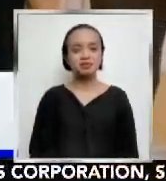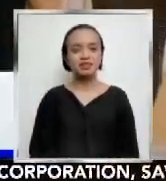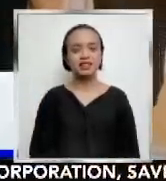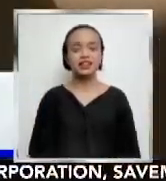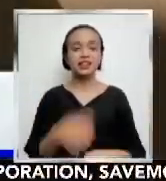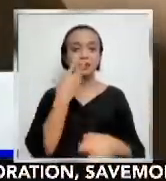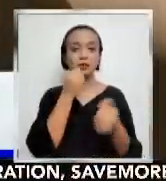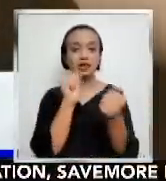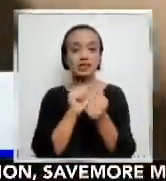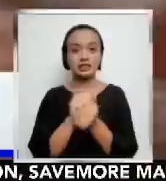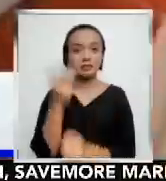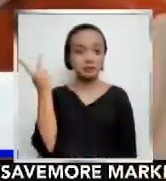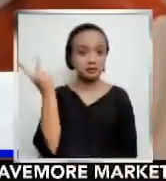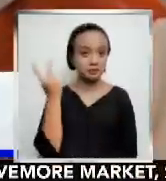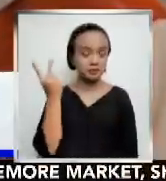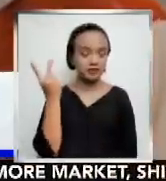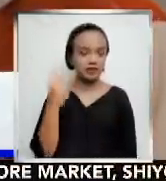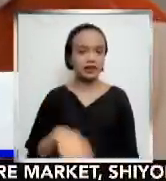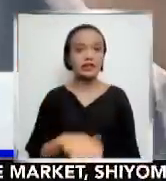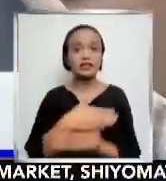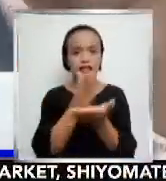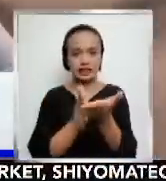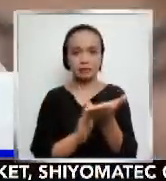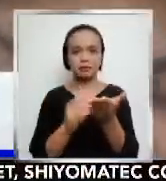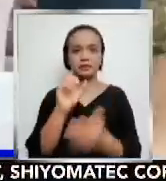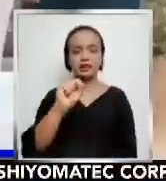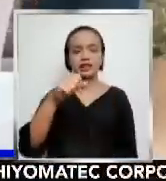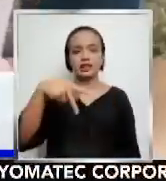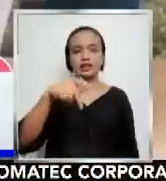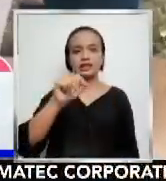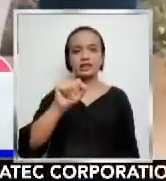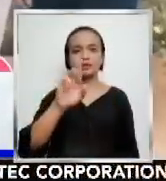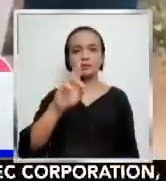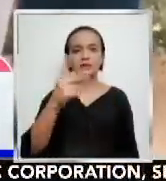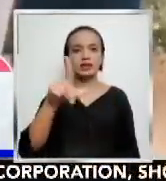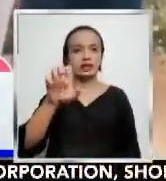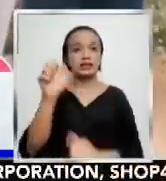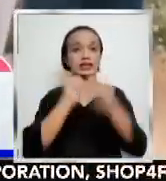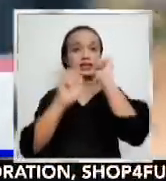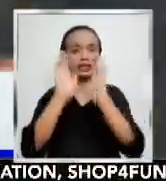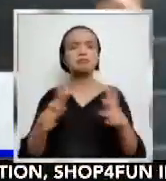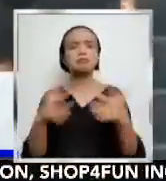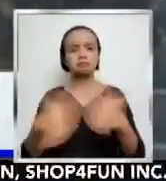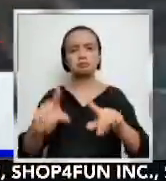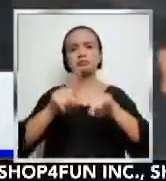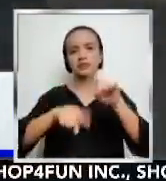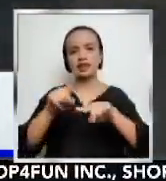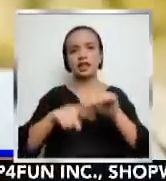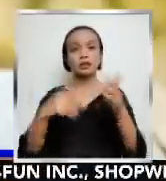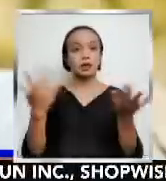na Sofia at Allen ng ilan sa Sparkada na naging kaibigan na rin nila sa taping.